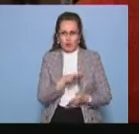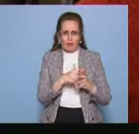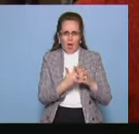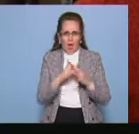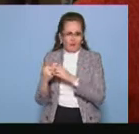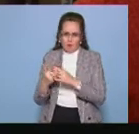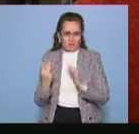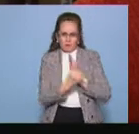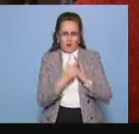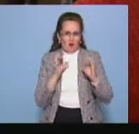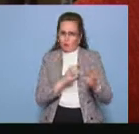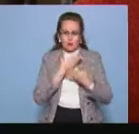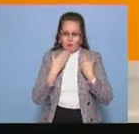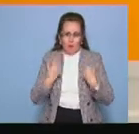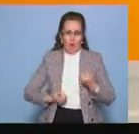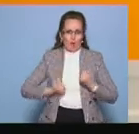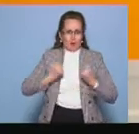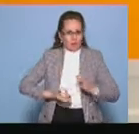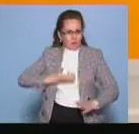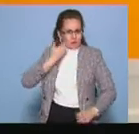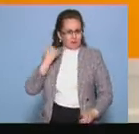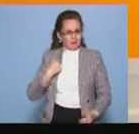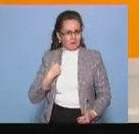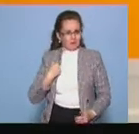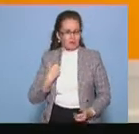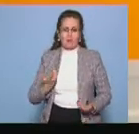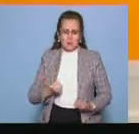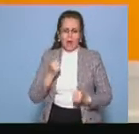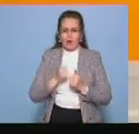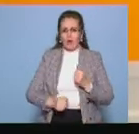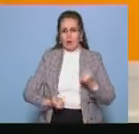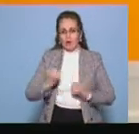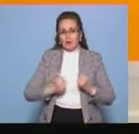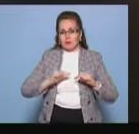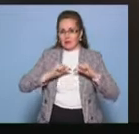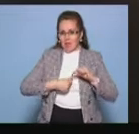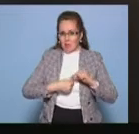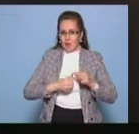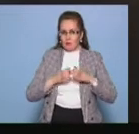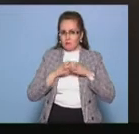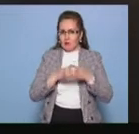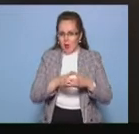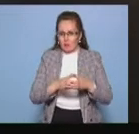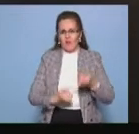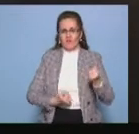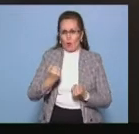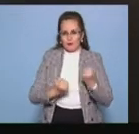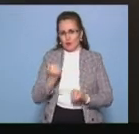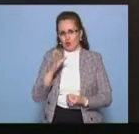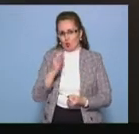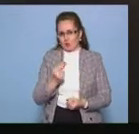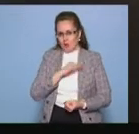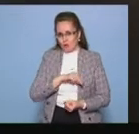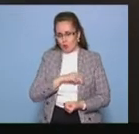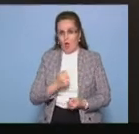райцентр. Эта машина нас выручит. За каждой машиной закрепляют мобильные бригады. Это водитель и соцработник. Сам автомобиль